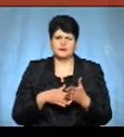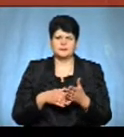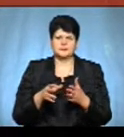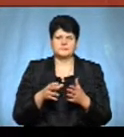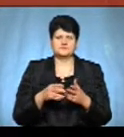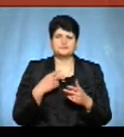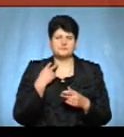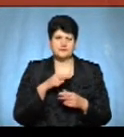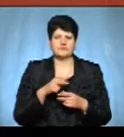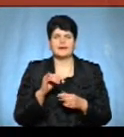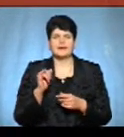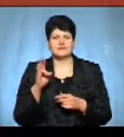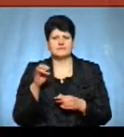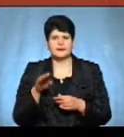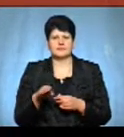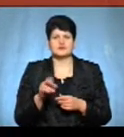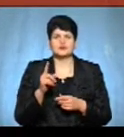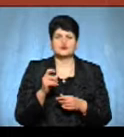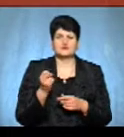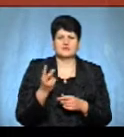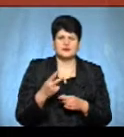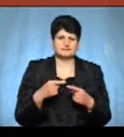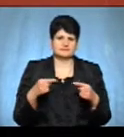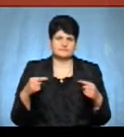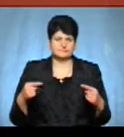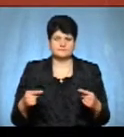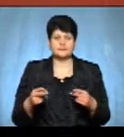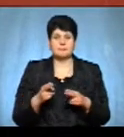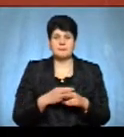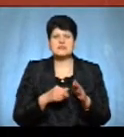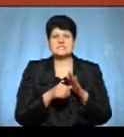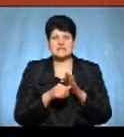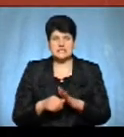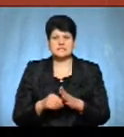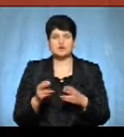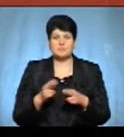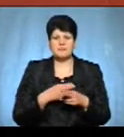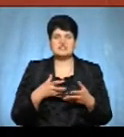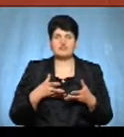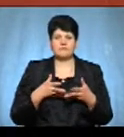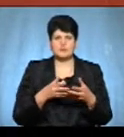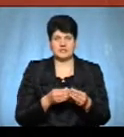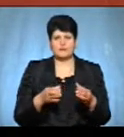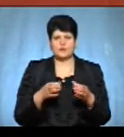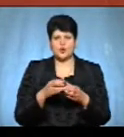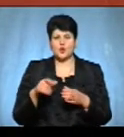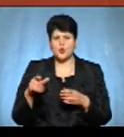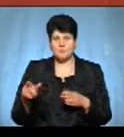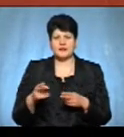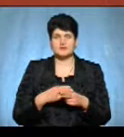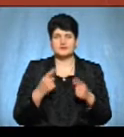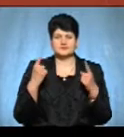закрити і Інтер, і 112, і більш активніше. Але наразі без тиску, без якогось впливу громади, без гучних